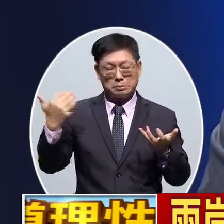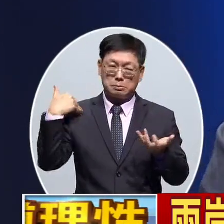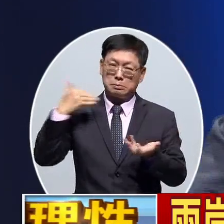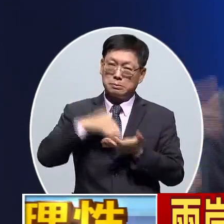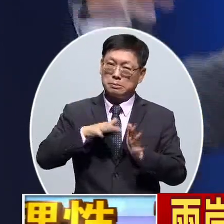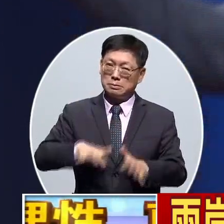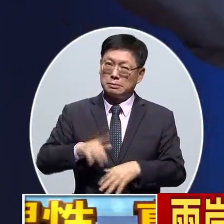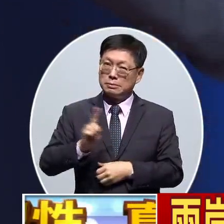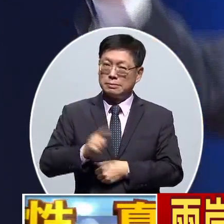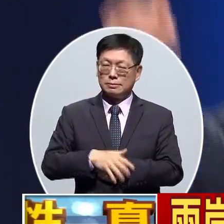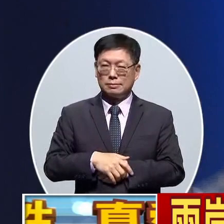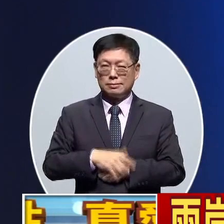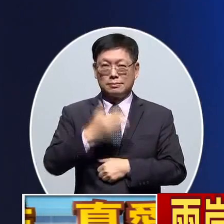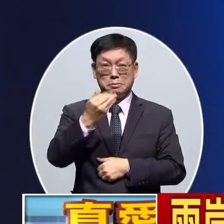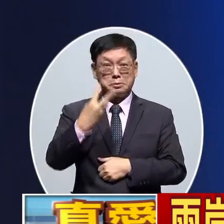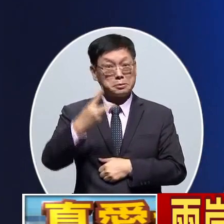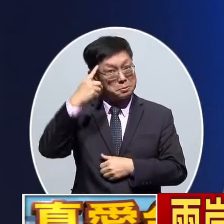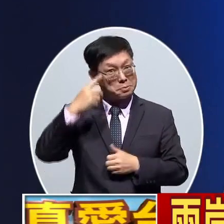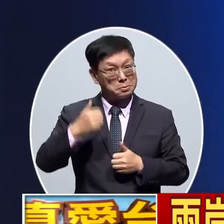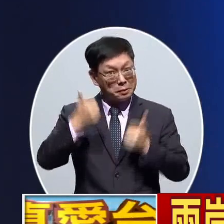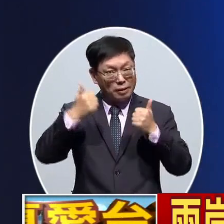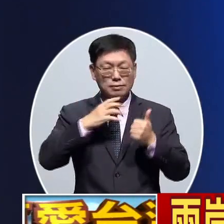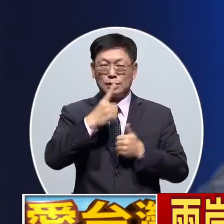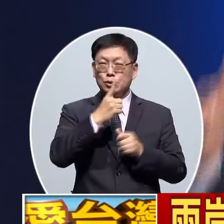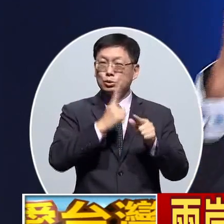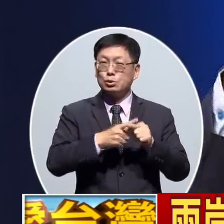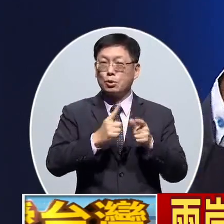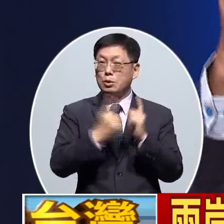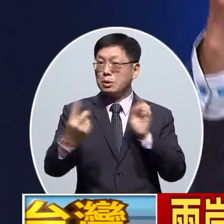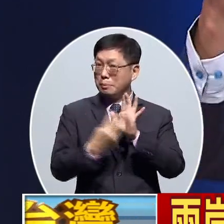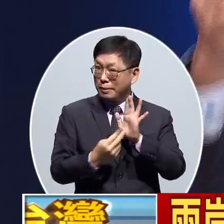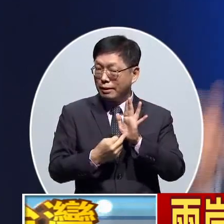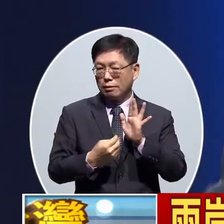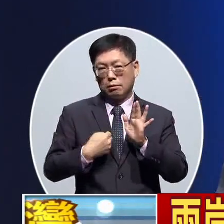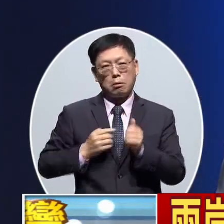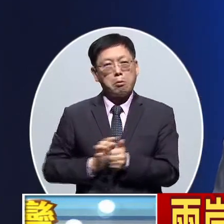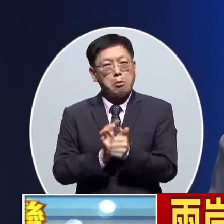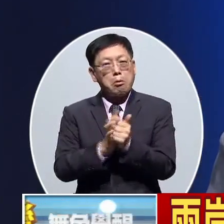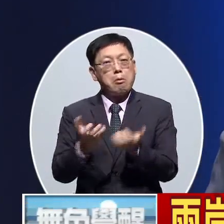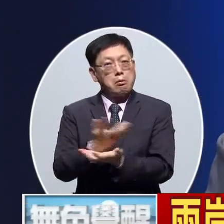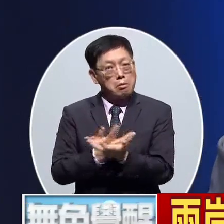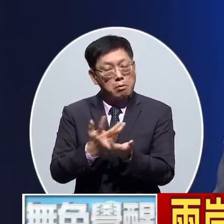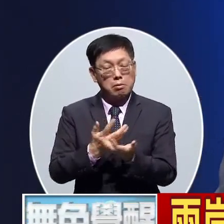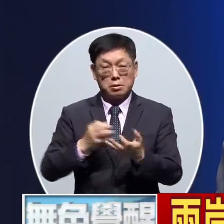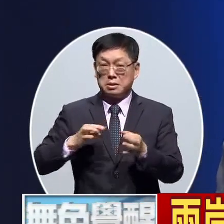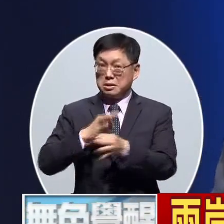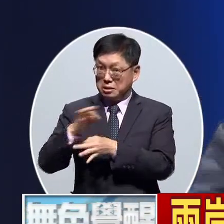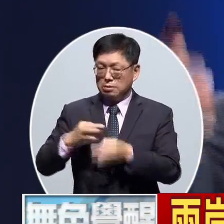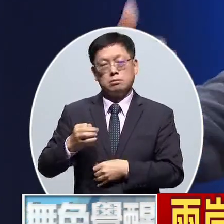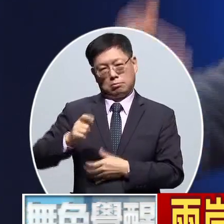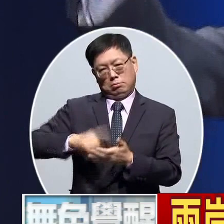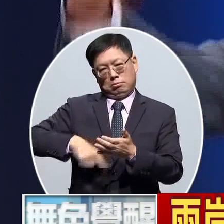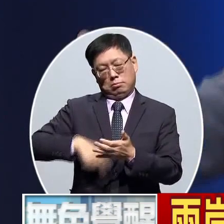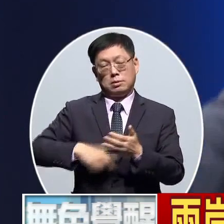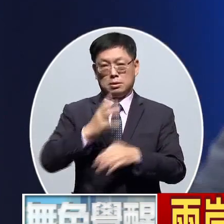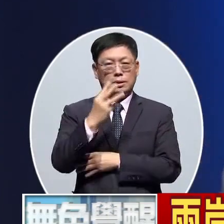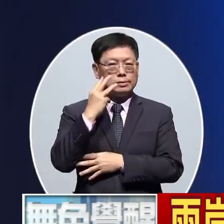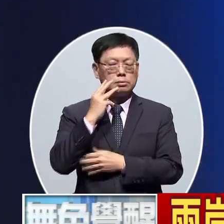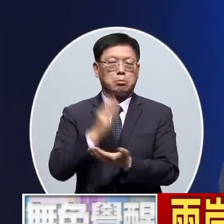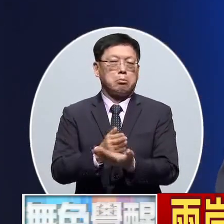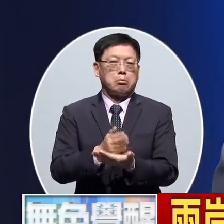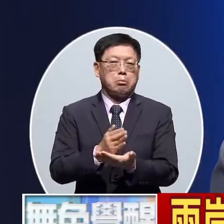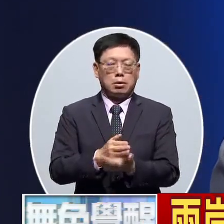么？92共识就是一中各表，讲完以后我们要促进两岸的交流，经济的交流很快，政治刹